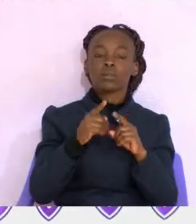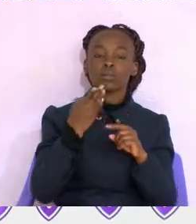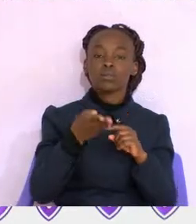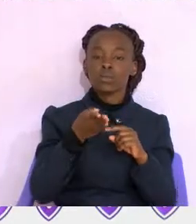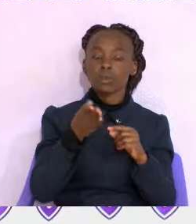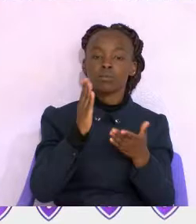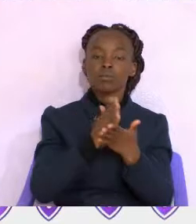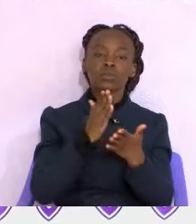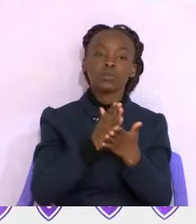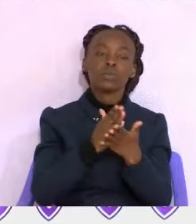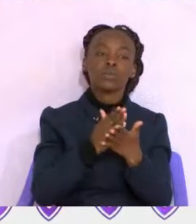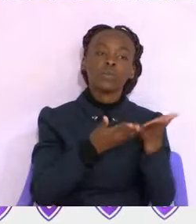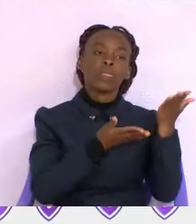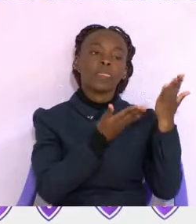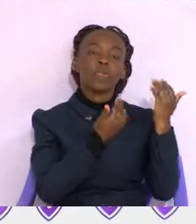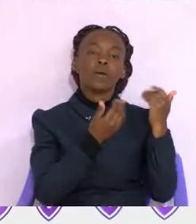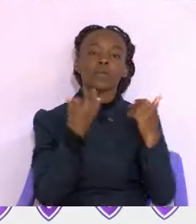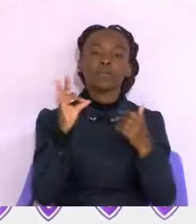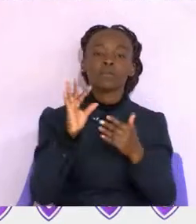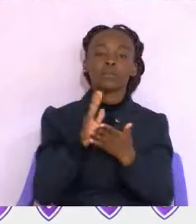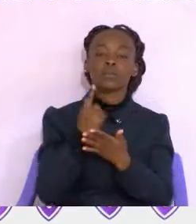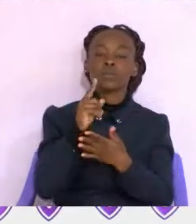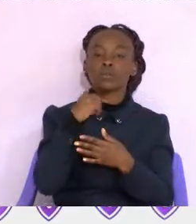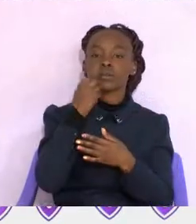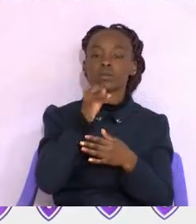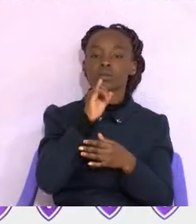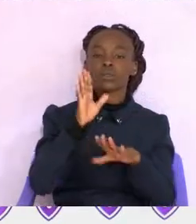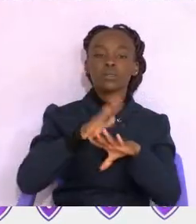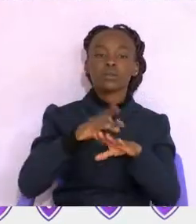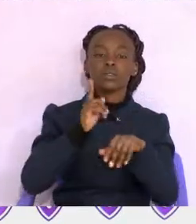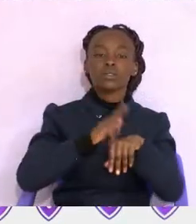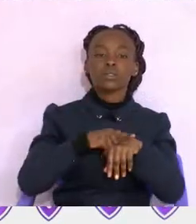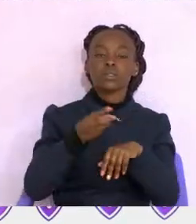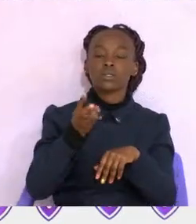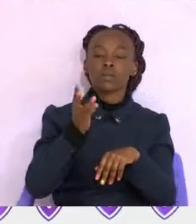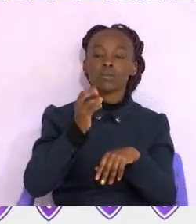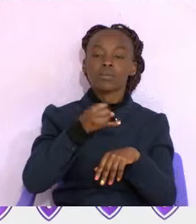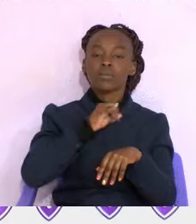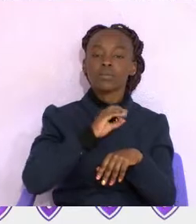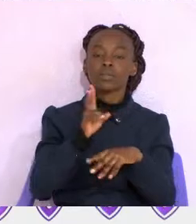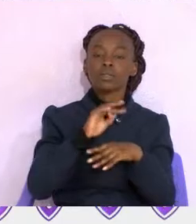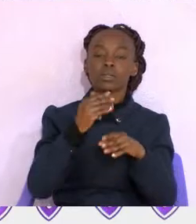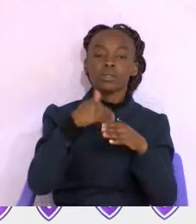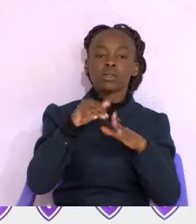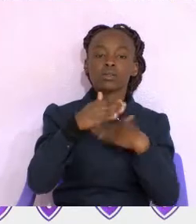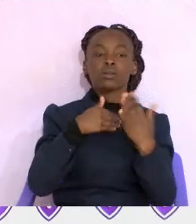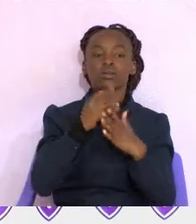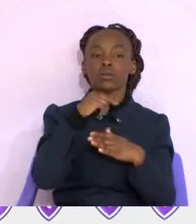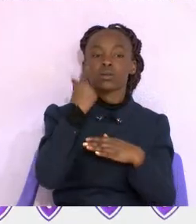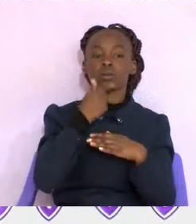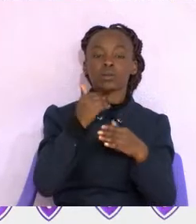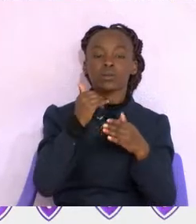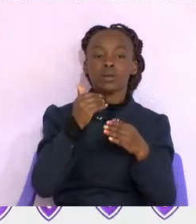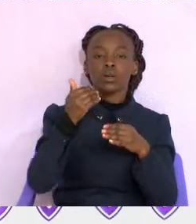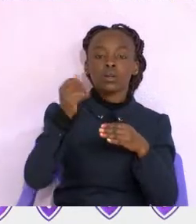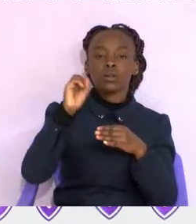tumaini ya mwenye haki. Bwana Yesu asifiwe. Maana napoangalia kwa ile meli ama napoangalia kwa wale wote walikuwa kwa ile safari,